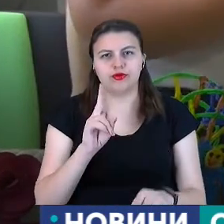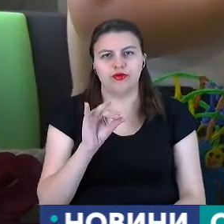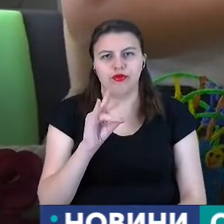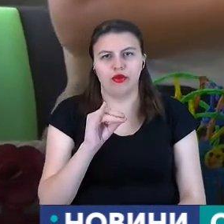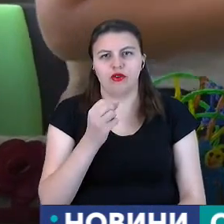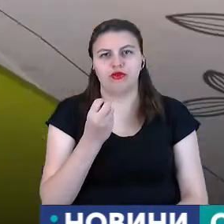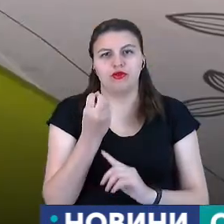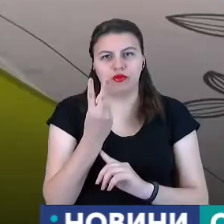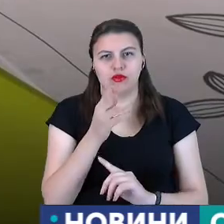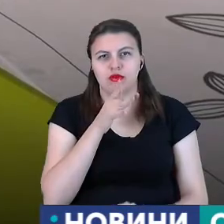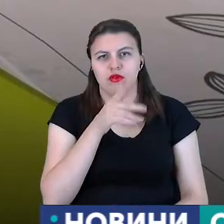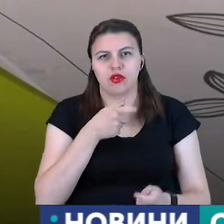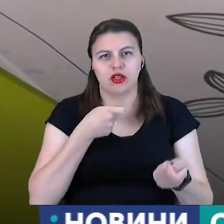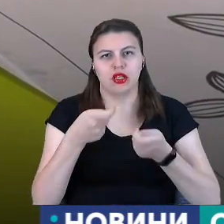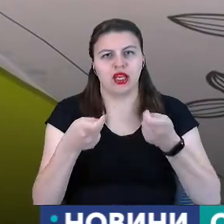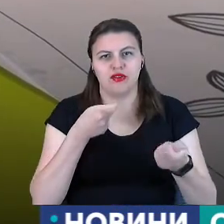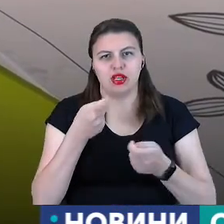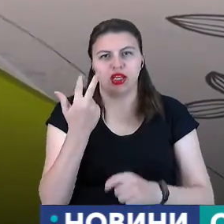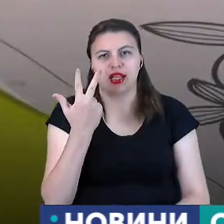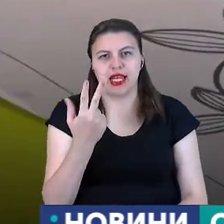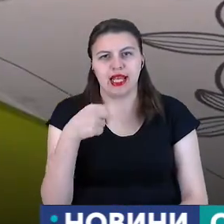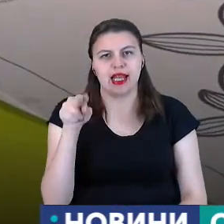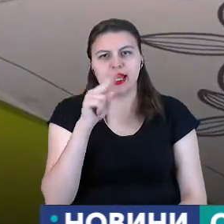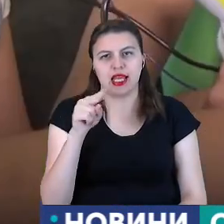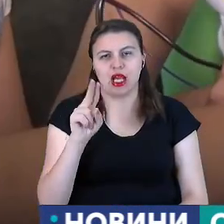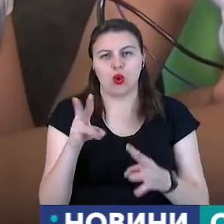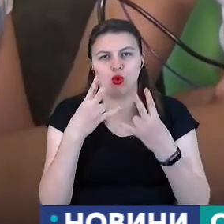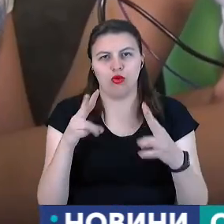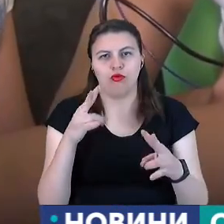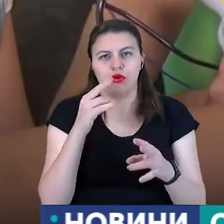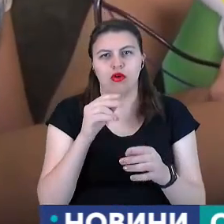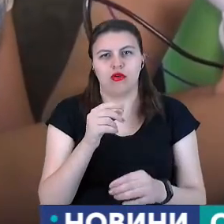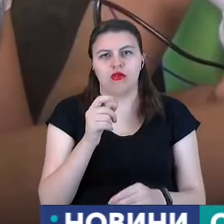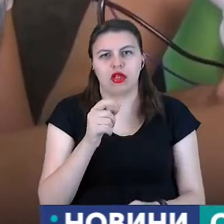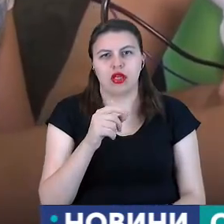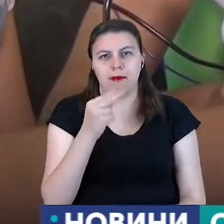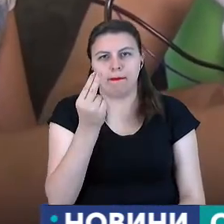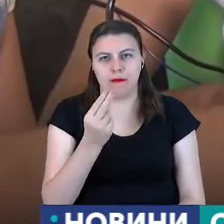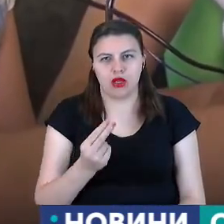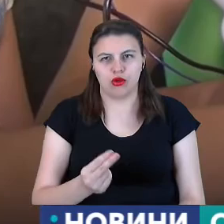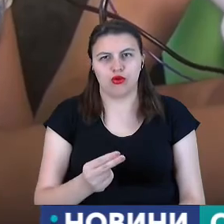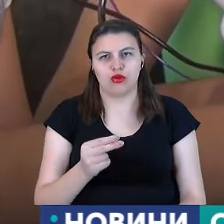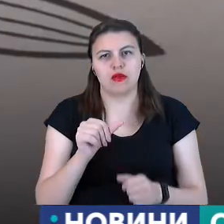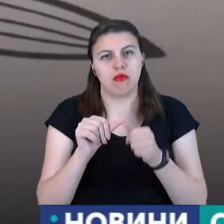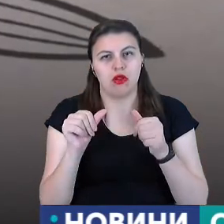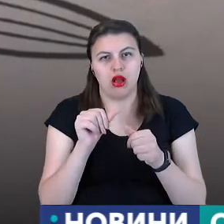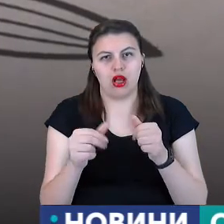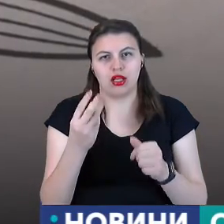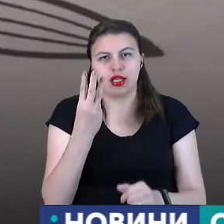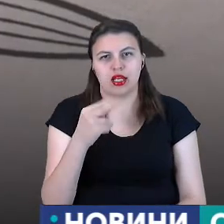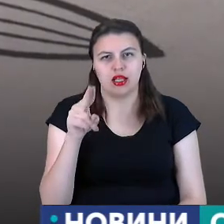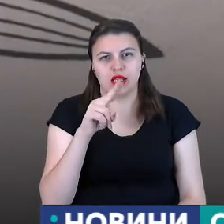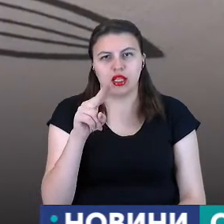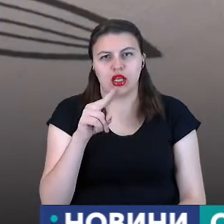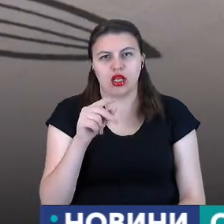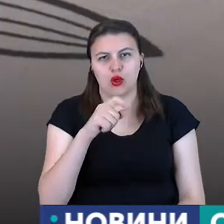керівник 3D-клубу. Тут відвідувачі малюють та створюють плоскі чи об'ємні фігури з пластику за допомогою 3D-ручки. Це